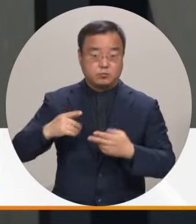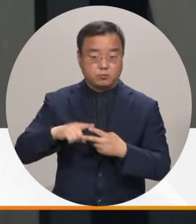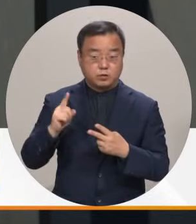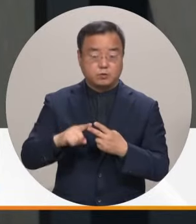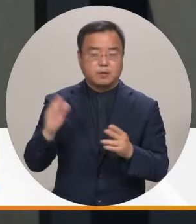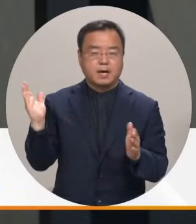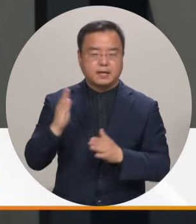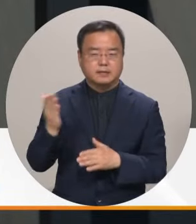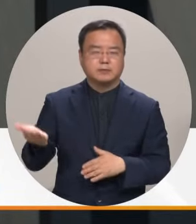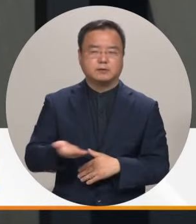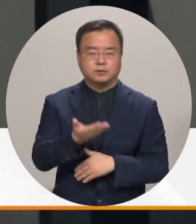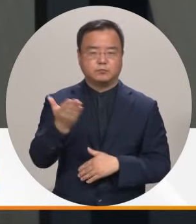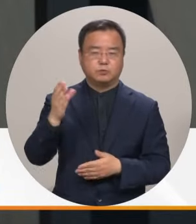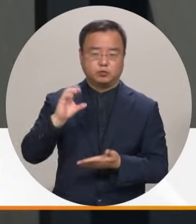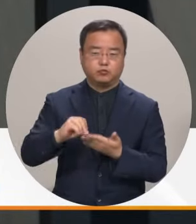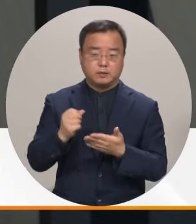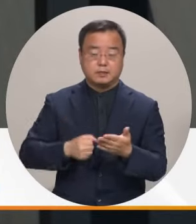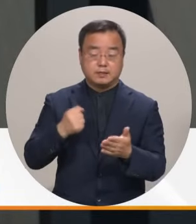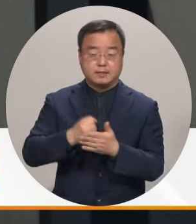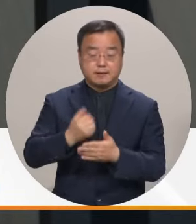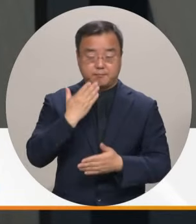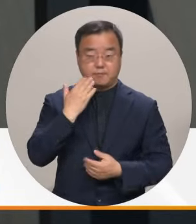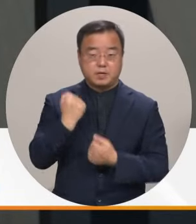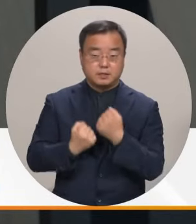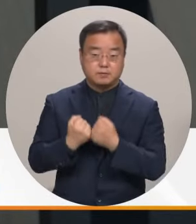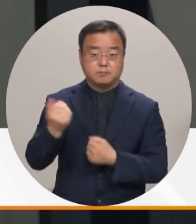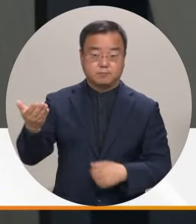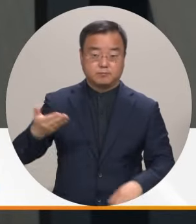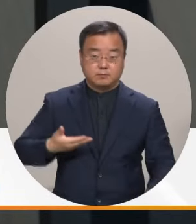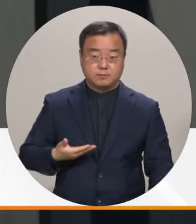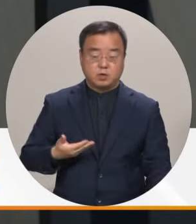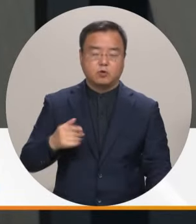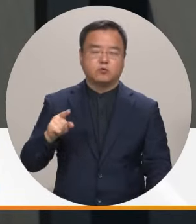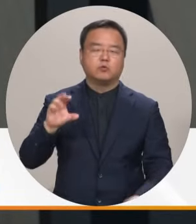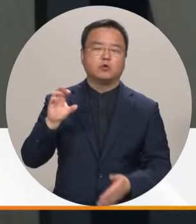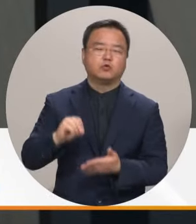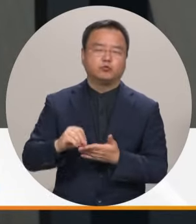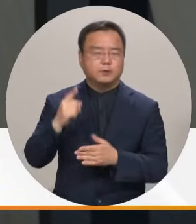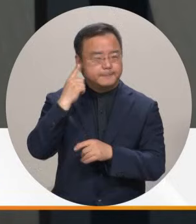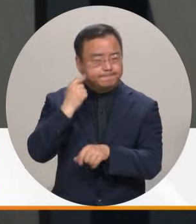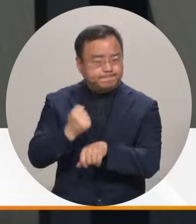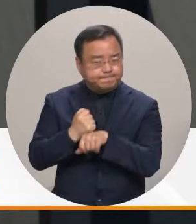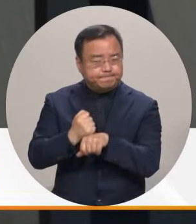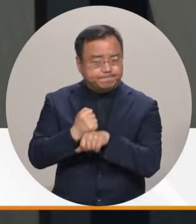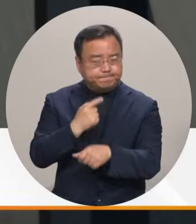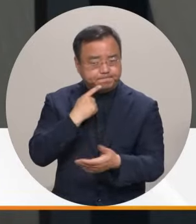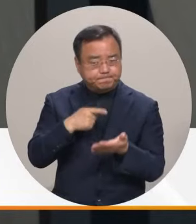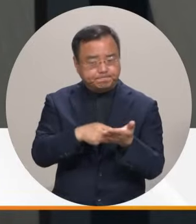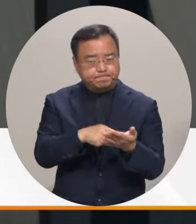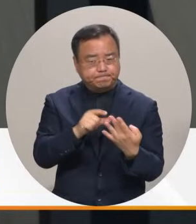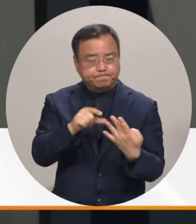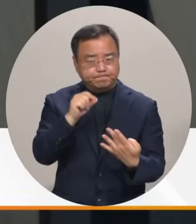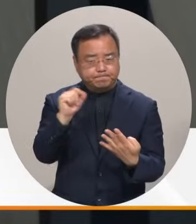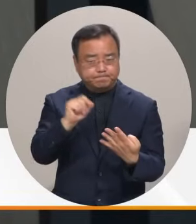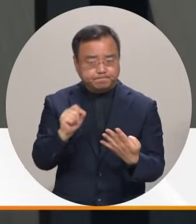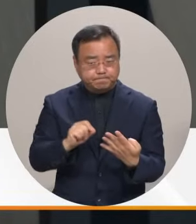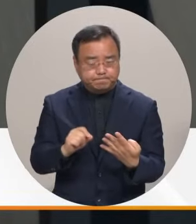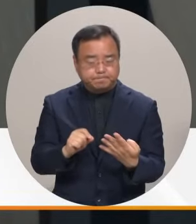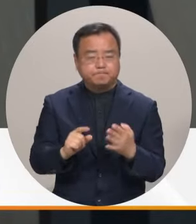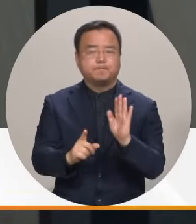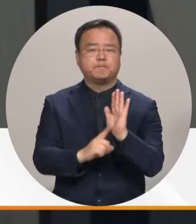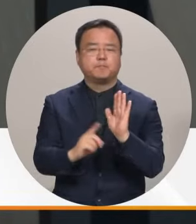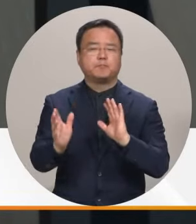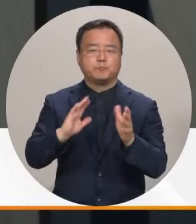학생들이 주제를 정하도록 예 이렇게 안내를 해 주십니다 그러면 그 주제를 탐구하는 보고서를 쓰거나 또는 발표를 하거나